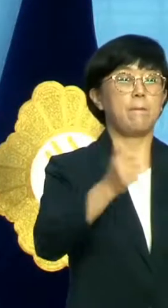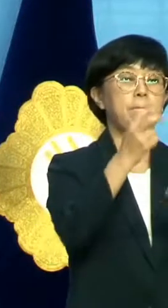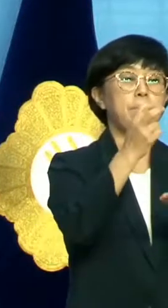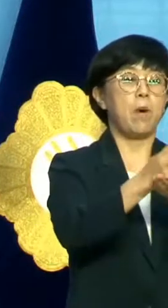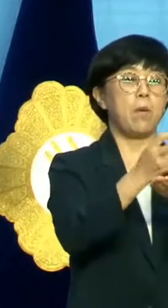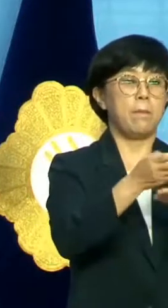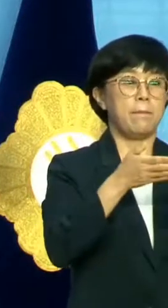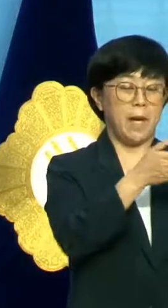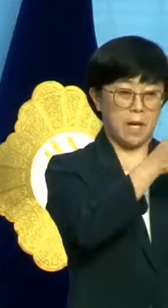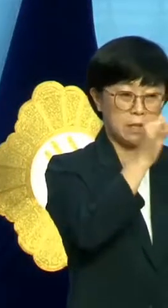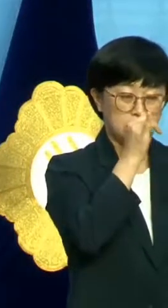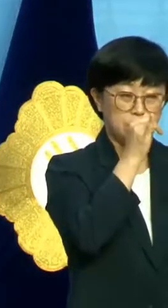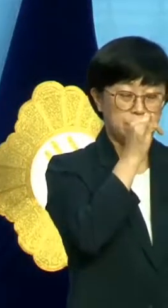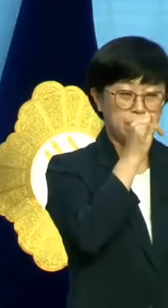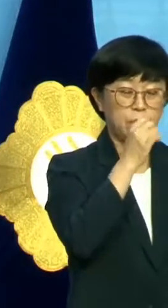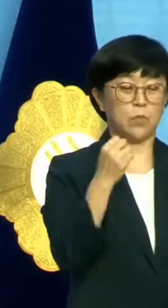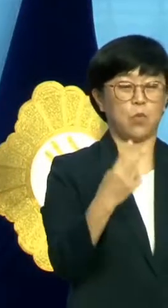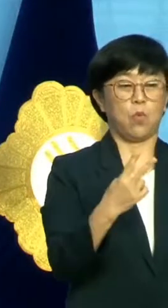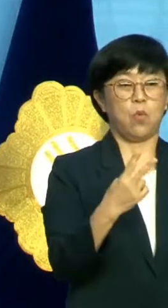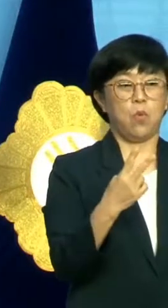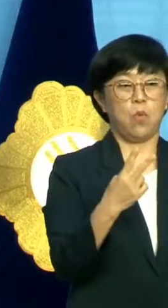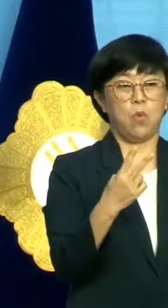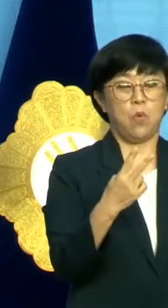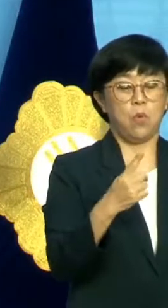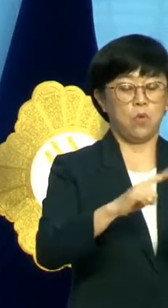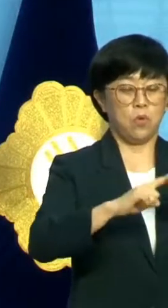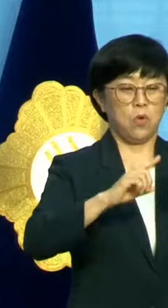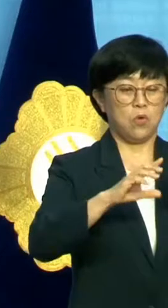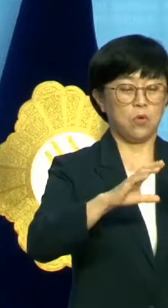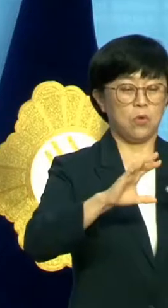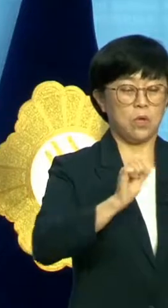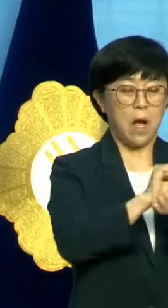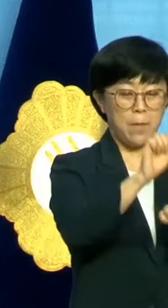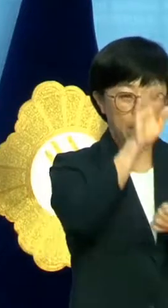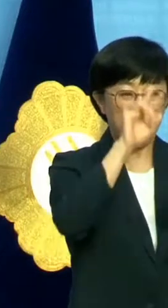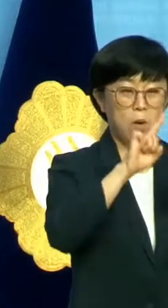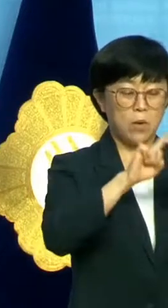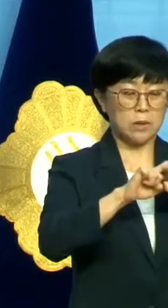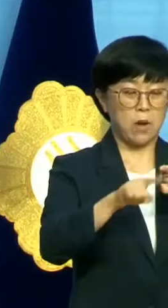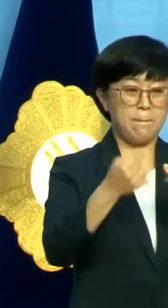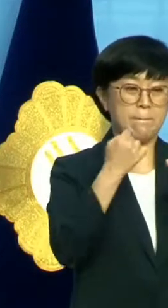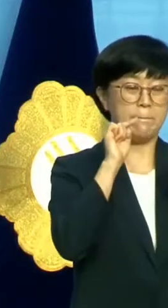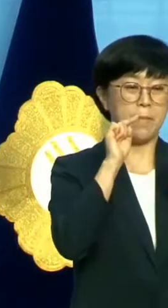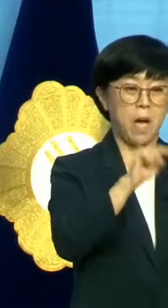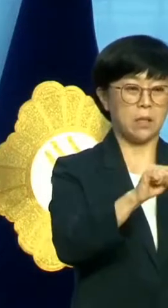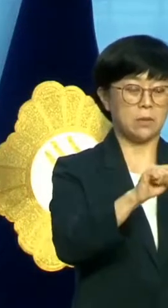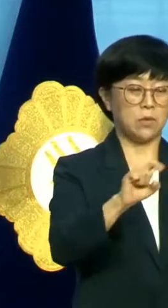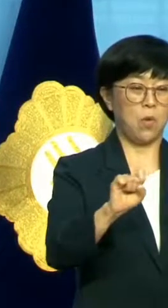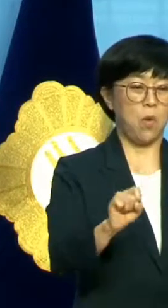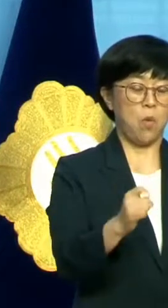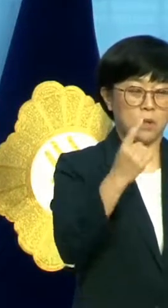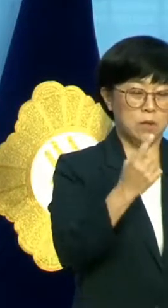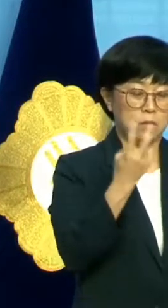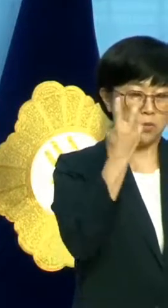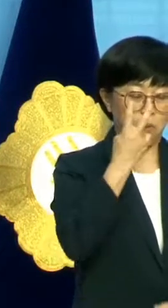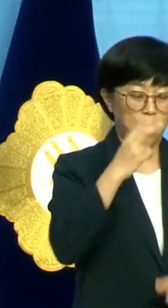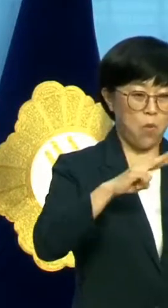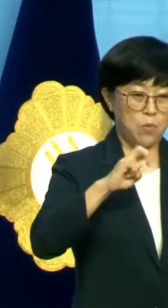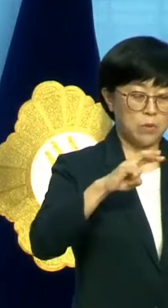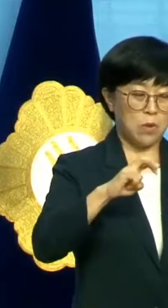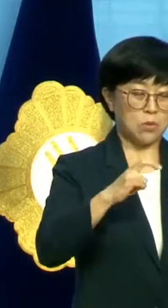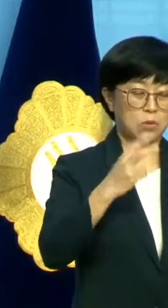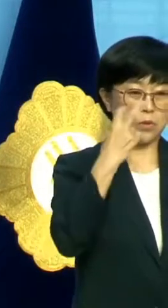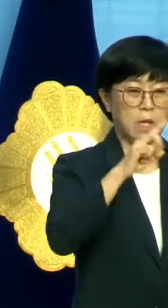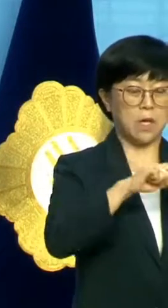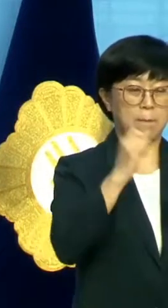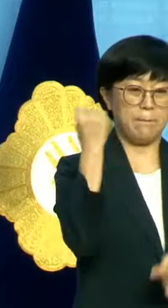발이 되었습니다 그리고 감염병 환자 가 방 역관의 지시나 역학 조사에 응하지 않는 등 방역